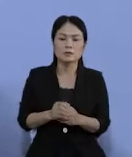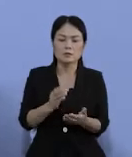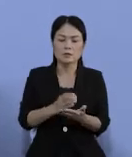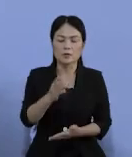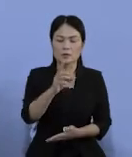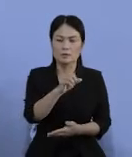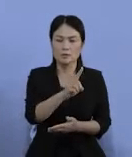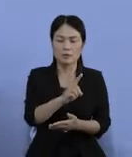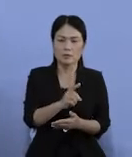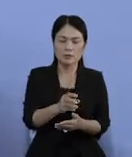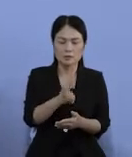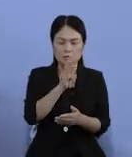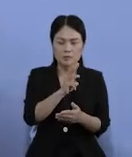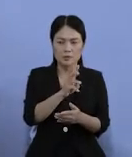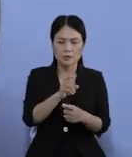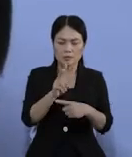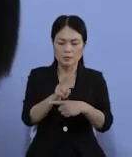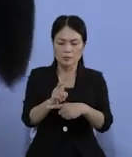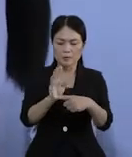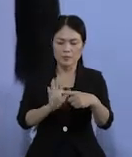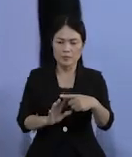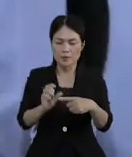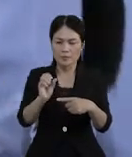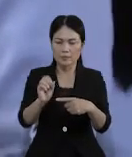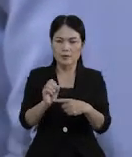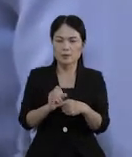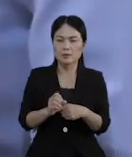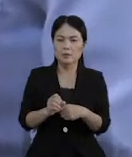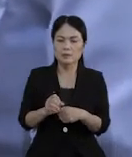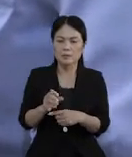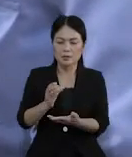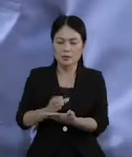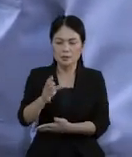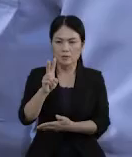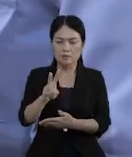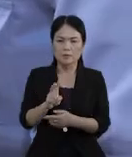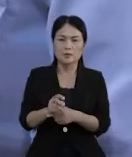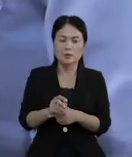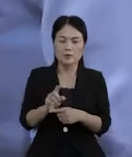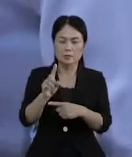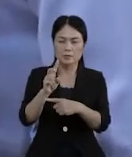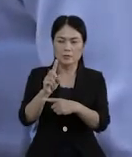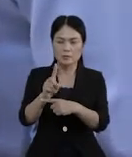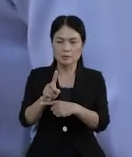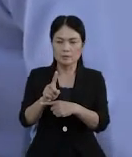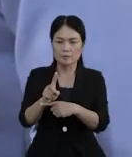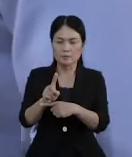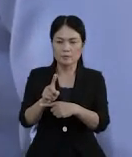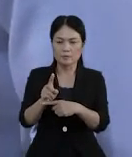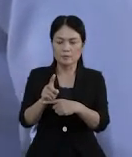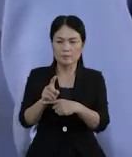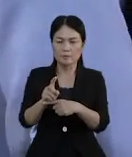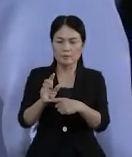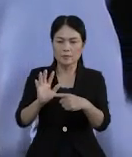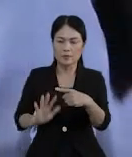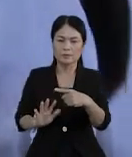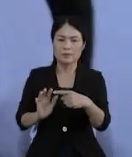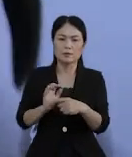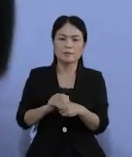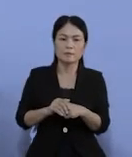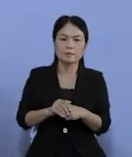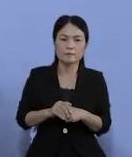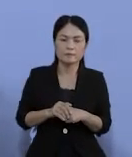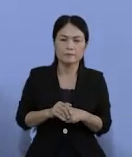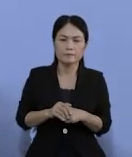Cầm bông tì mùi miên tực bì phía pram lịt, nâng cầm bông tì bì miên tực mùi phía pram lịt.